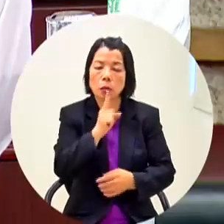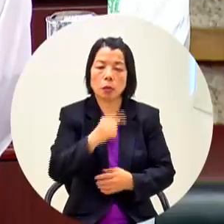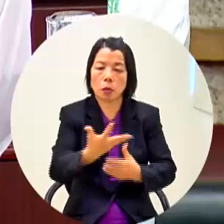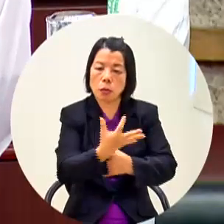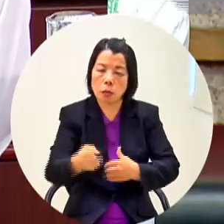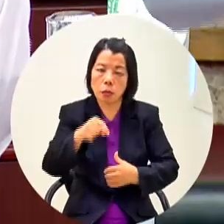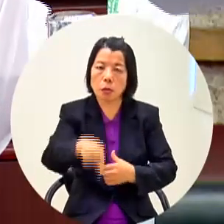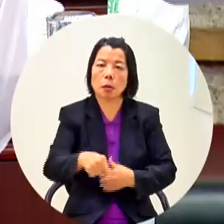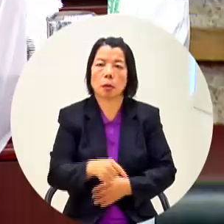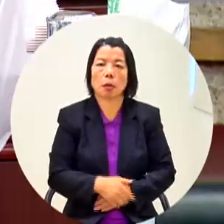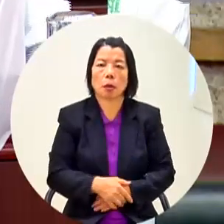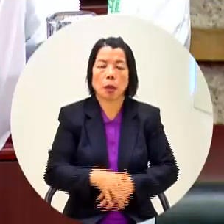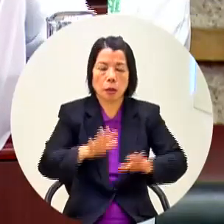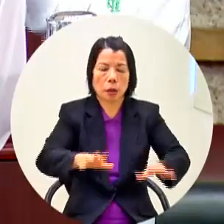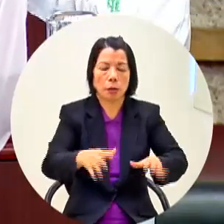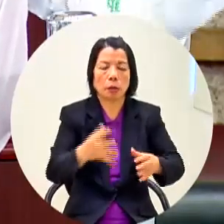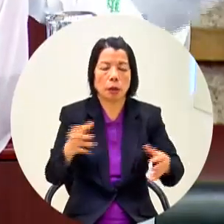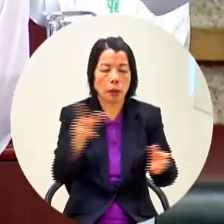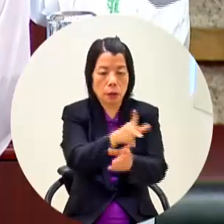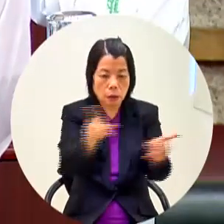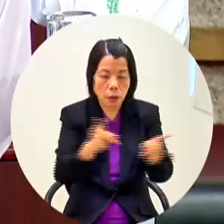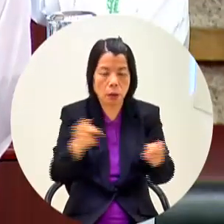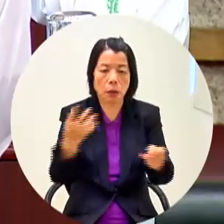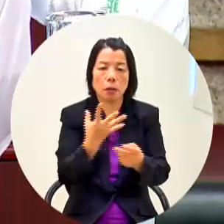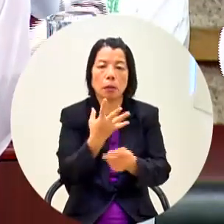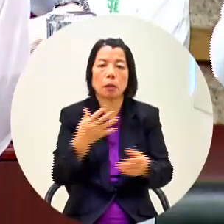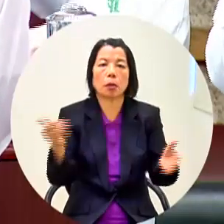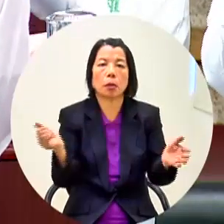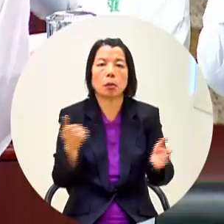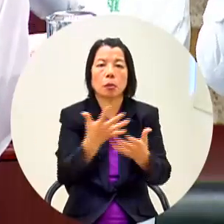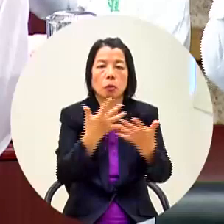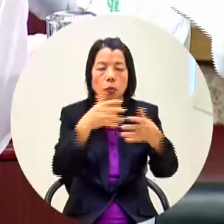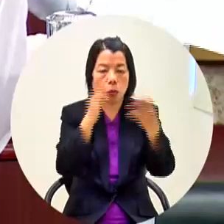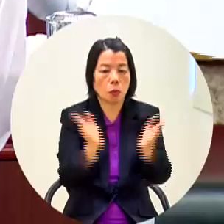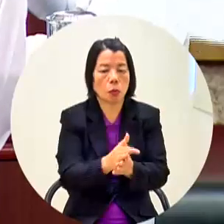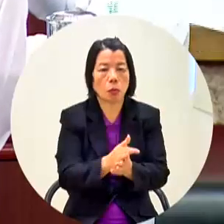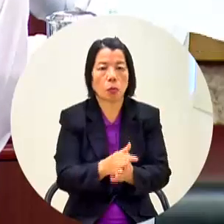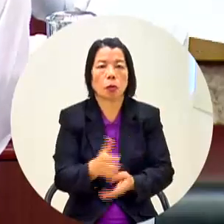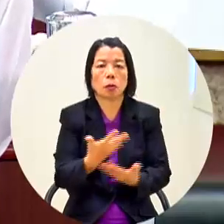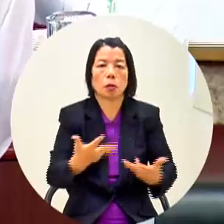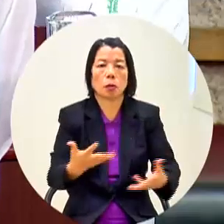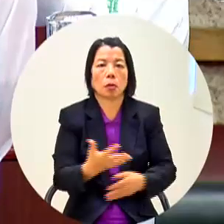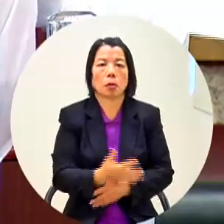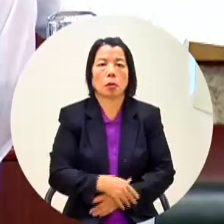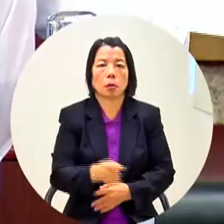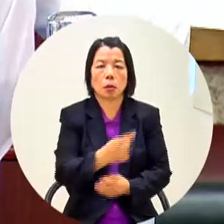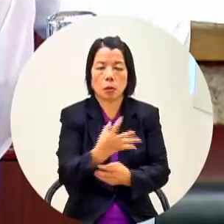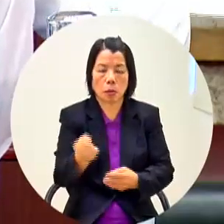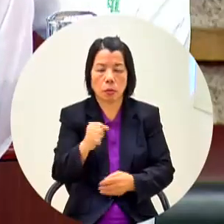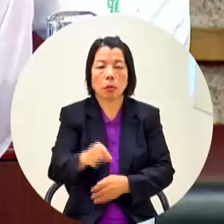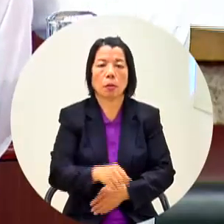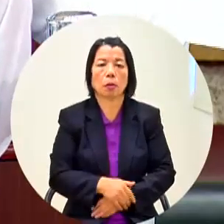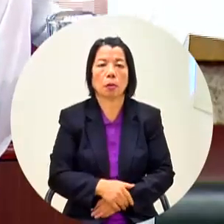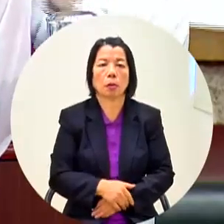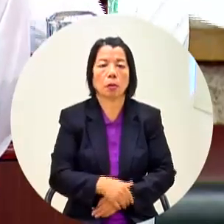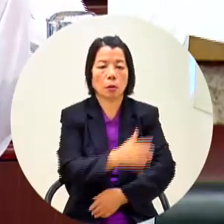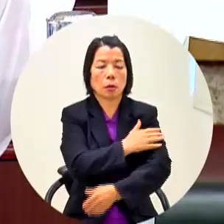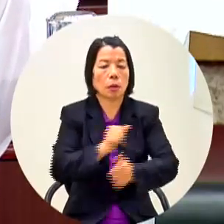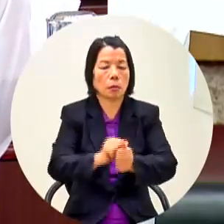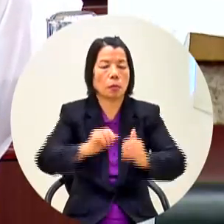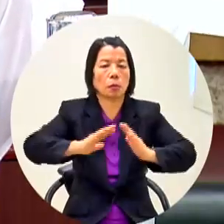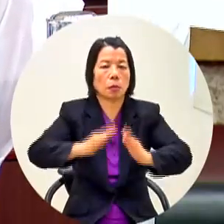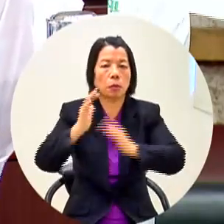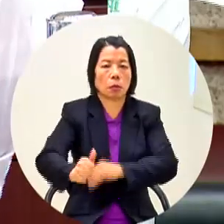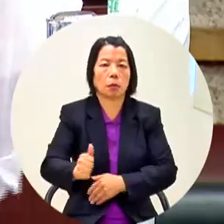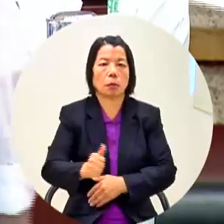你谈数学问题，讲说现在几个。 你刚刚要跟我谈、啊。 好，你坐下，你坐下，我了解了，我了解。 不是， 请你坐下，请你坐下。 谈啊， 陈副市长、陈主委，请你